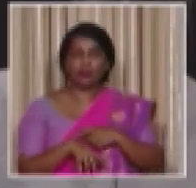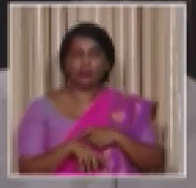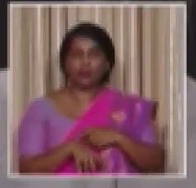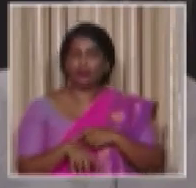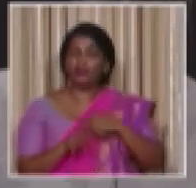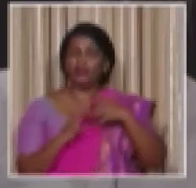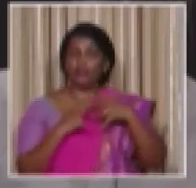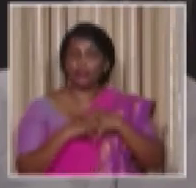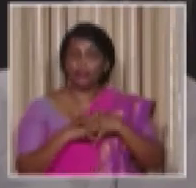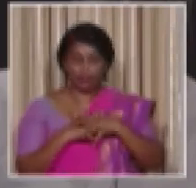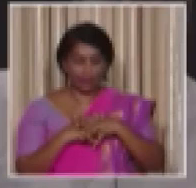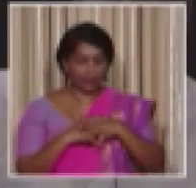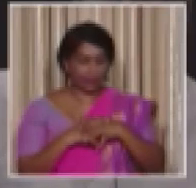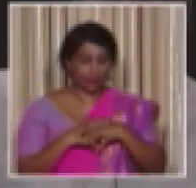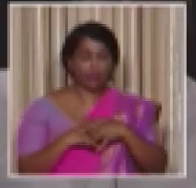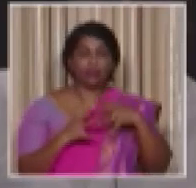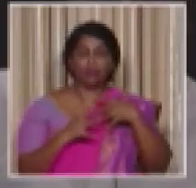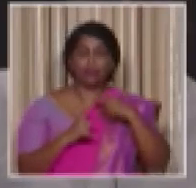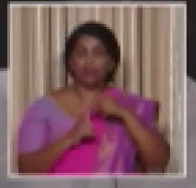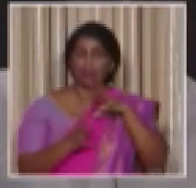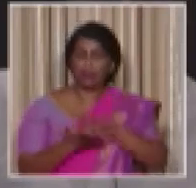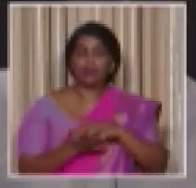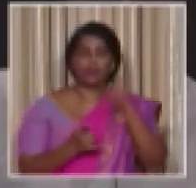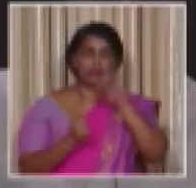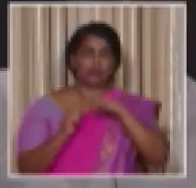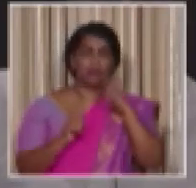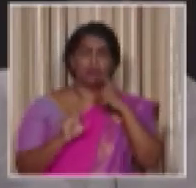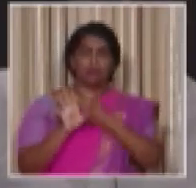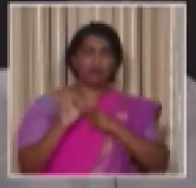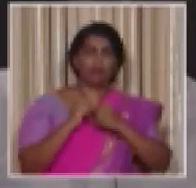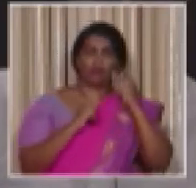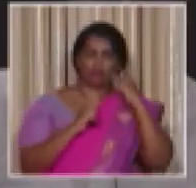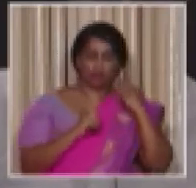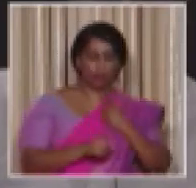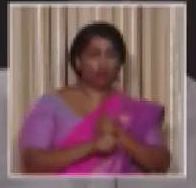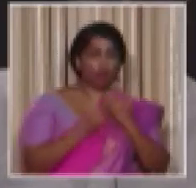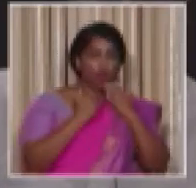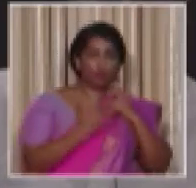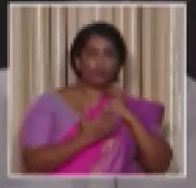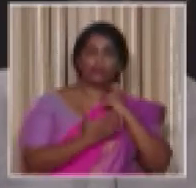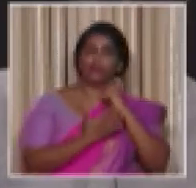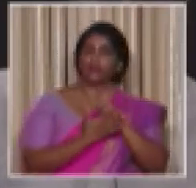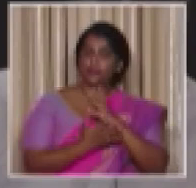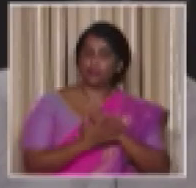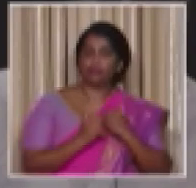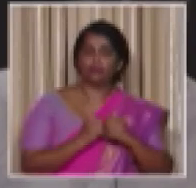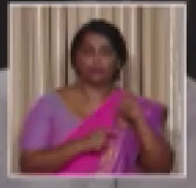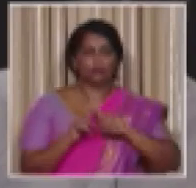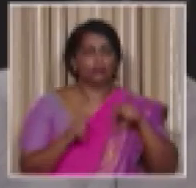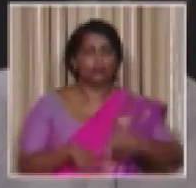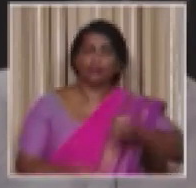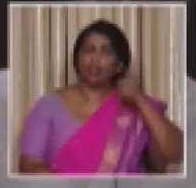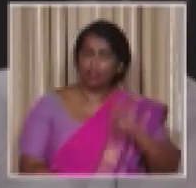දීමනාවක් කිව්වා ඊට පස්සේ මම දන්නේ අවුරුදු ගානක් මොකද්ද උනේ කියලා ගුරු උපදේශක සේවා ව්‍යවස්ථාව පිළිබඳව සාකච්ඡාවක් තිබ්බ දැන් ඒක